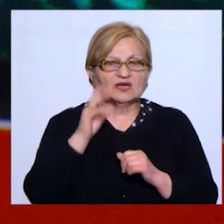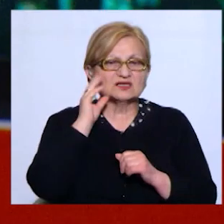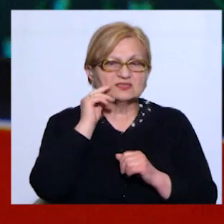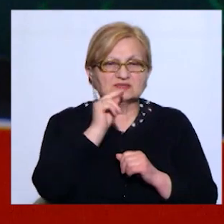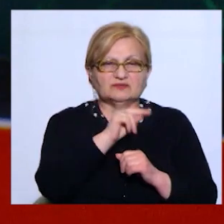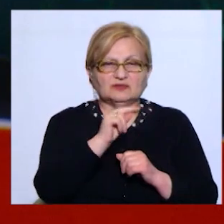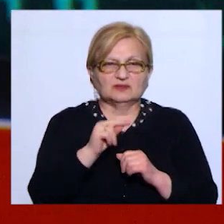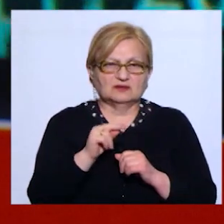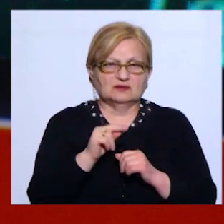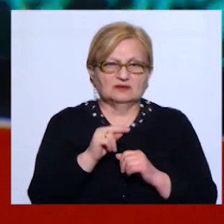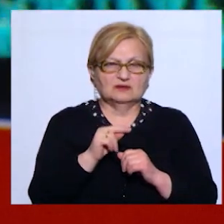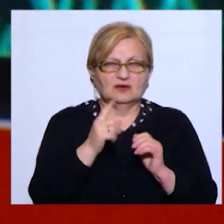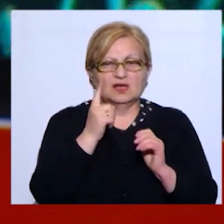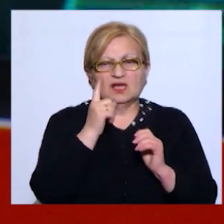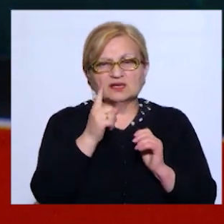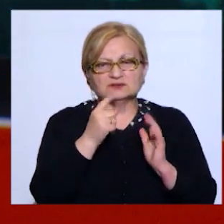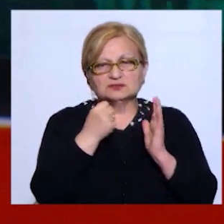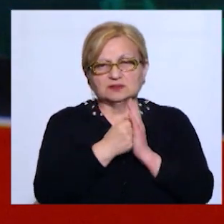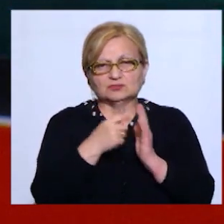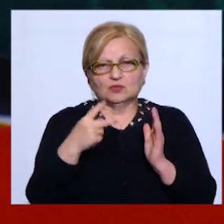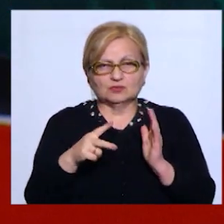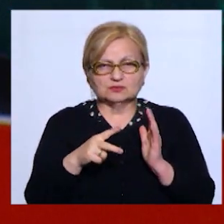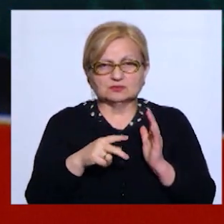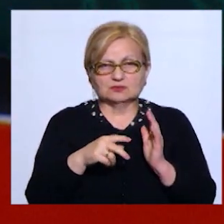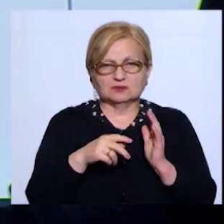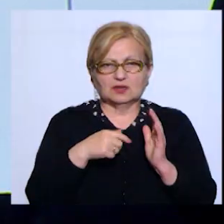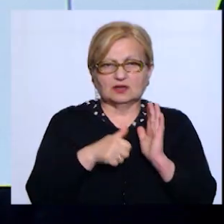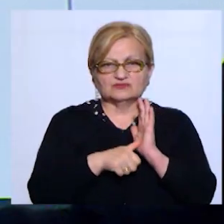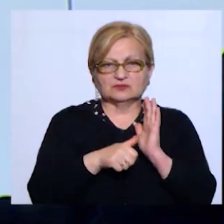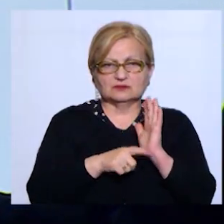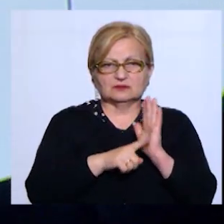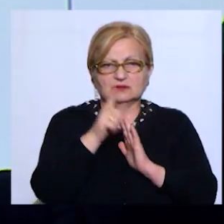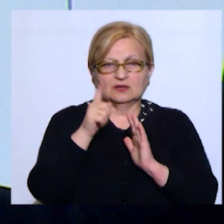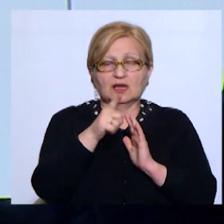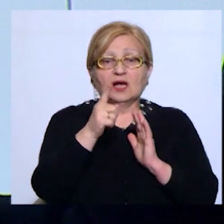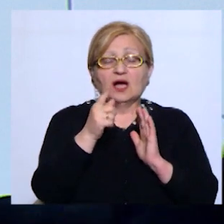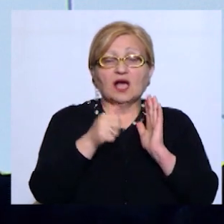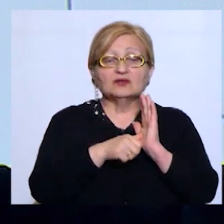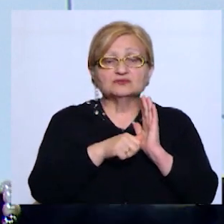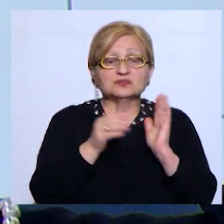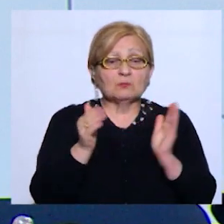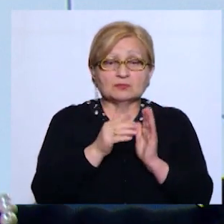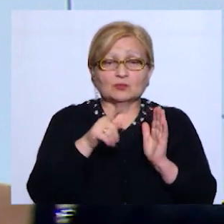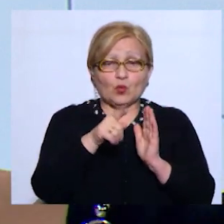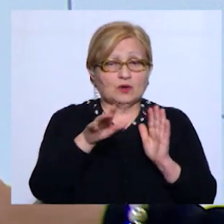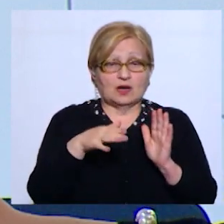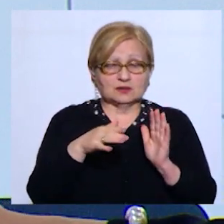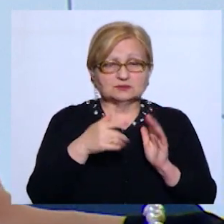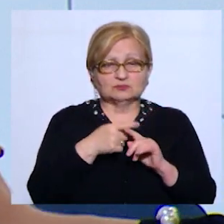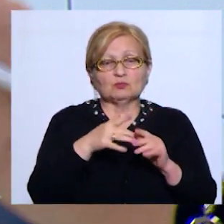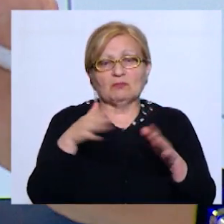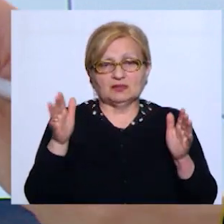აი ვთქვათ, შეგვიძლია 1-დან 20-მდე, მაგრამ ამ შემთხვევაში 6-დან დავიწყე, იმიტომ რომ 6-ზე ნაკლები გოლი არ აქვს გატანილი, ხო? 7,